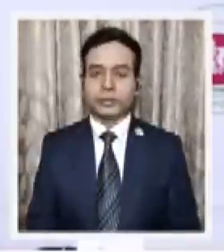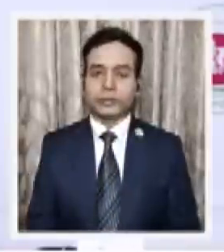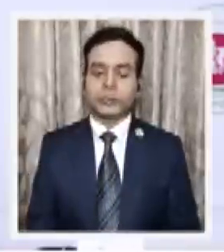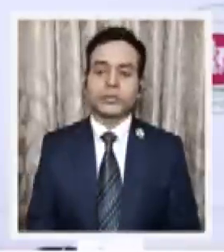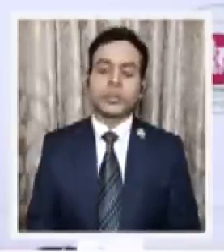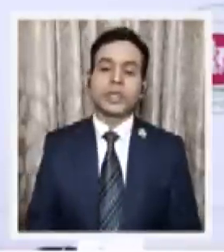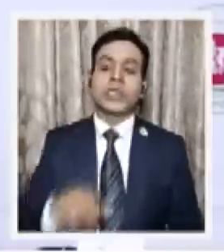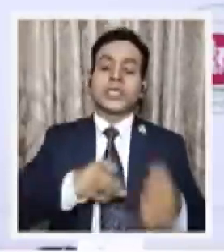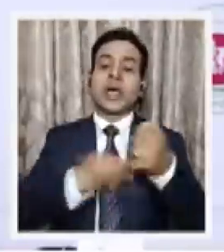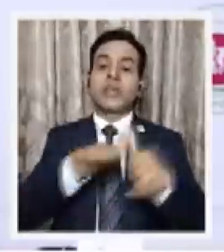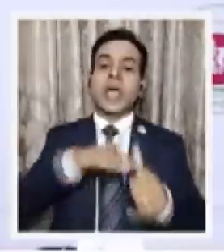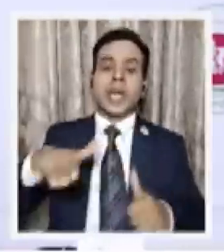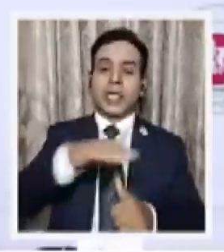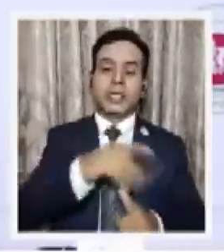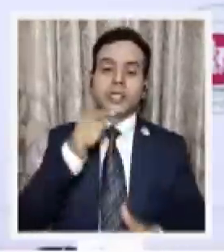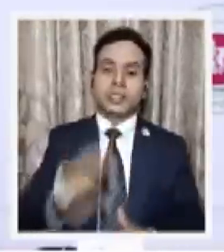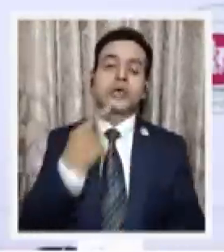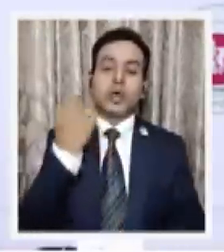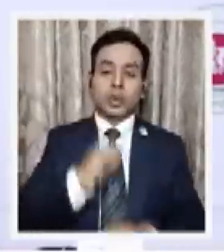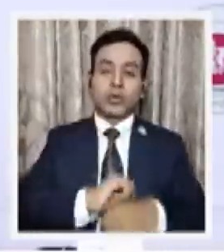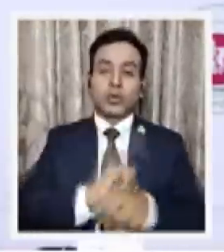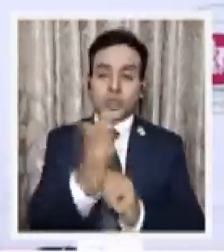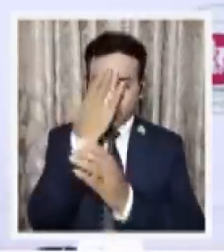দক্ষিণ পূর্ব এশিয়ায় 24 ঘন্টা শনাক্ত হয়েছেন